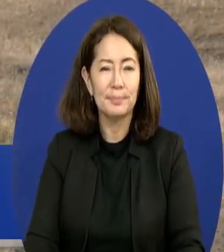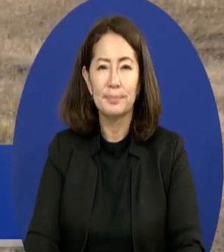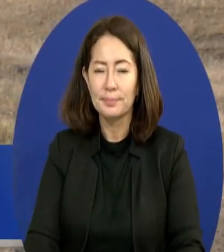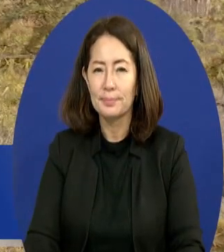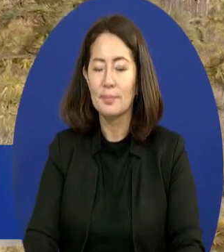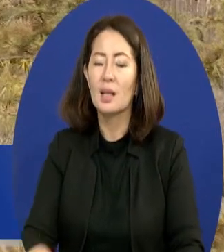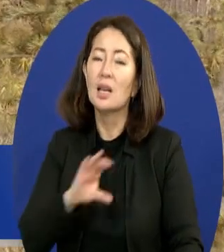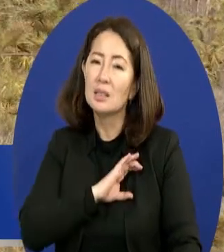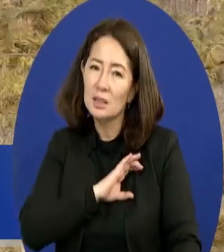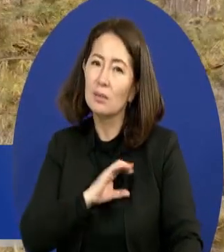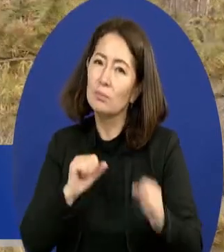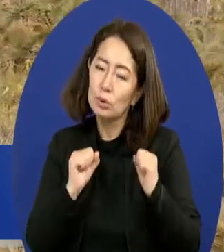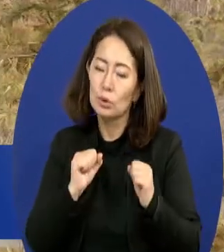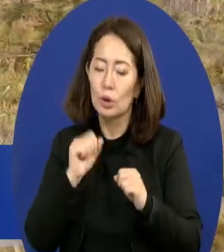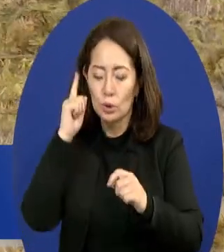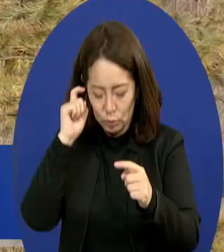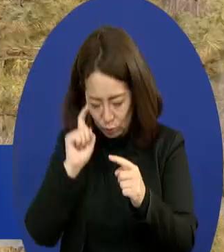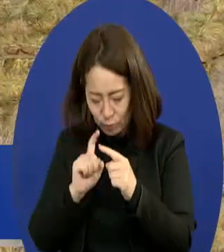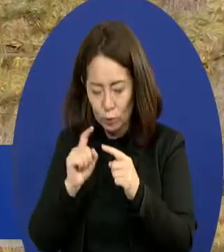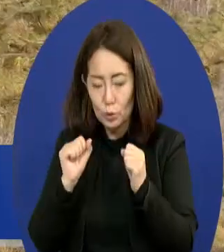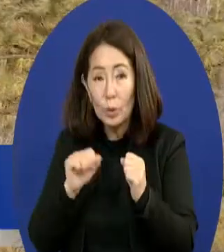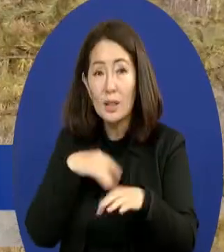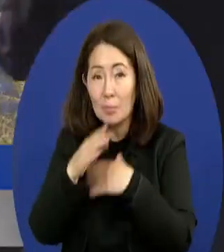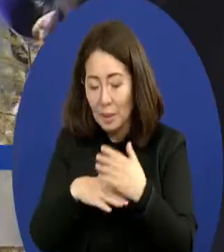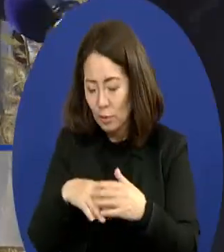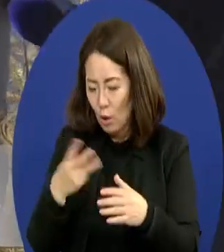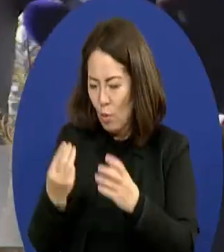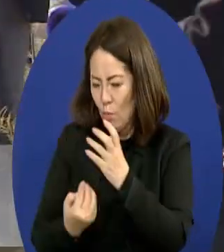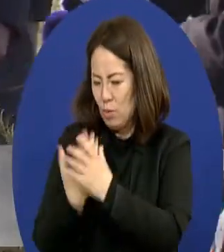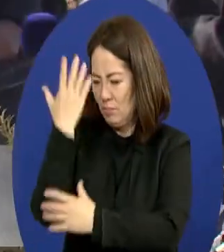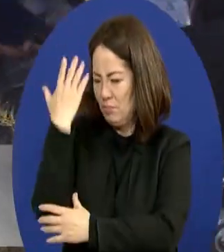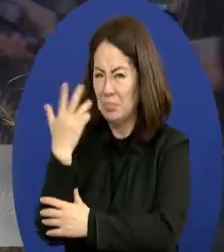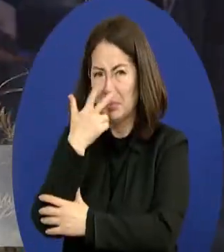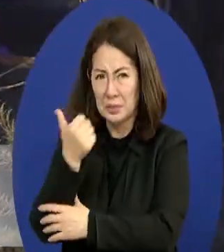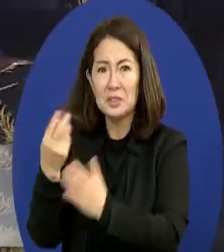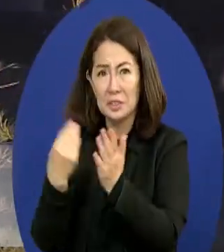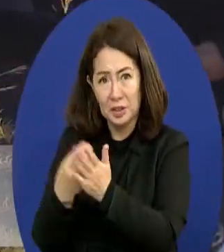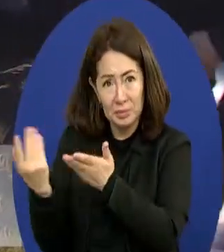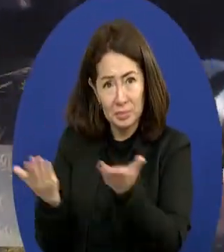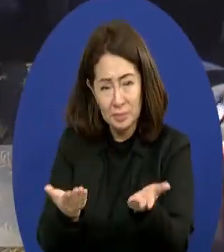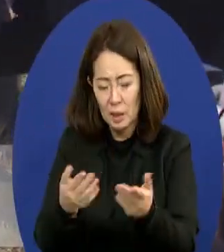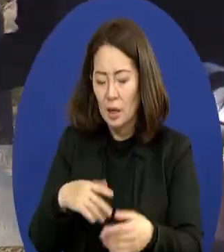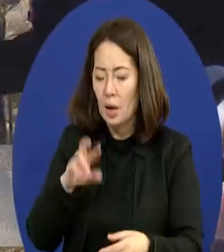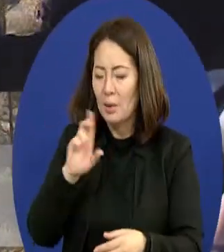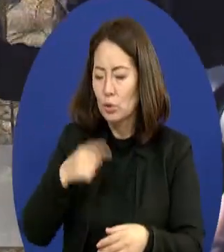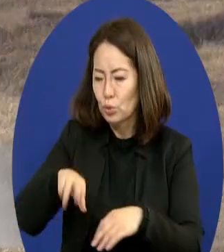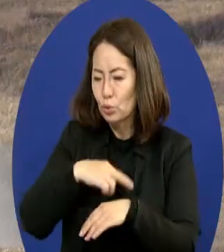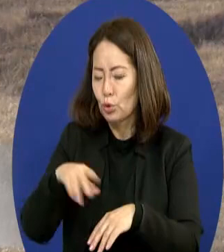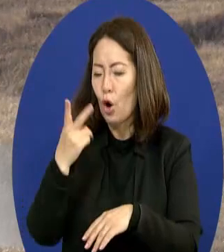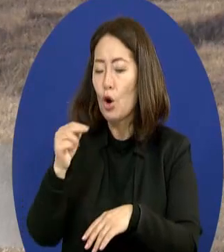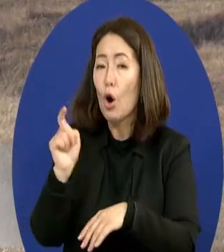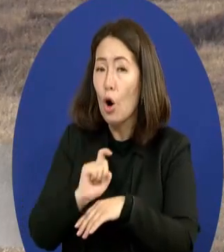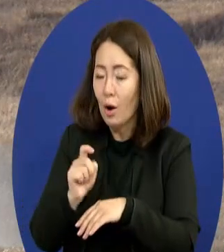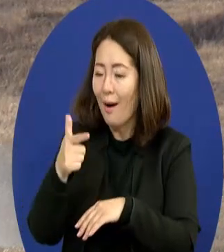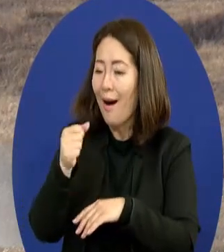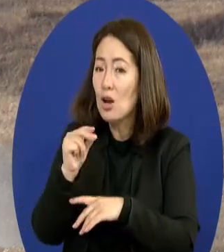Сэтгэл зүтгэл байвал тарсан мод нь урамтай ургадаг жишээ энд байна. Тодруулбал Баянзүрх дүүргийн 20 дугаар хороо гачууртын эсрэг талд байрлах